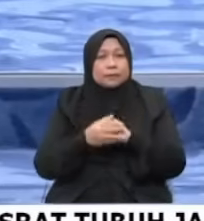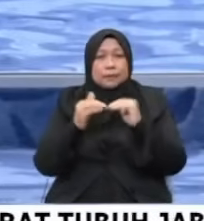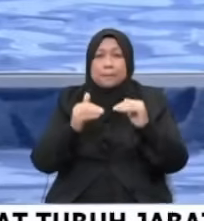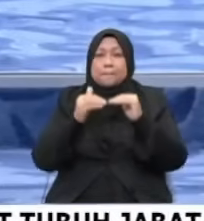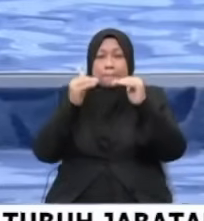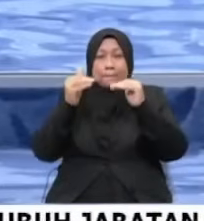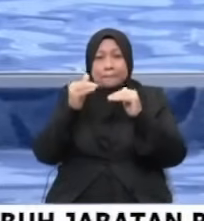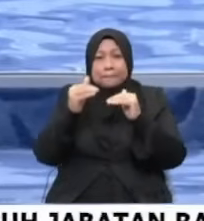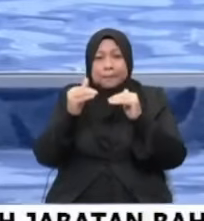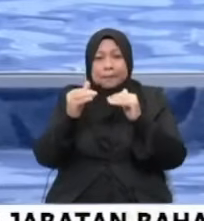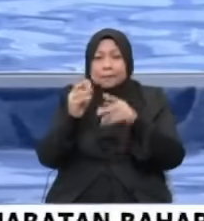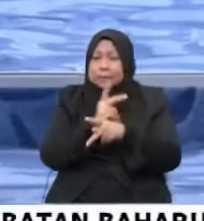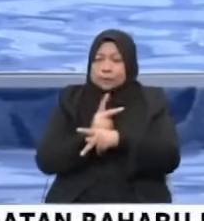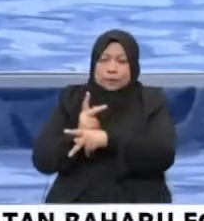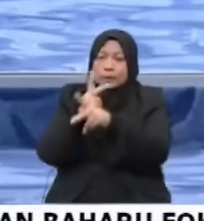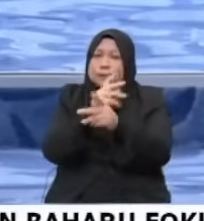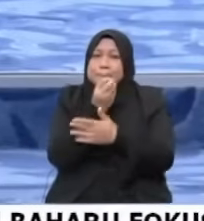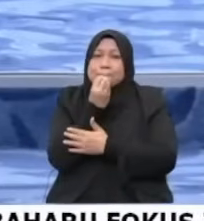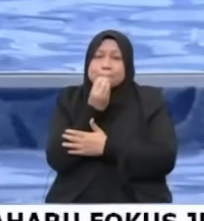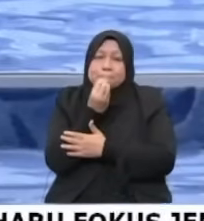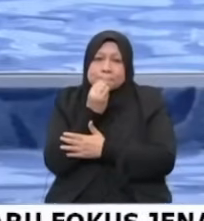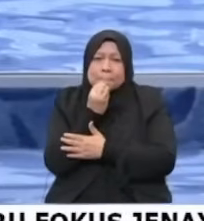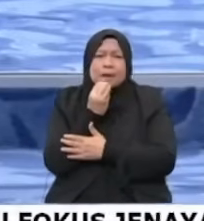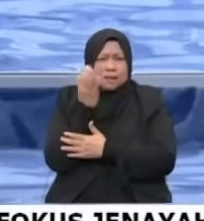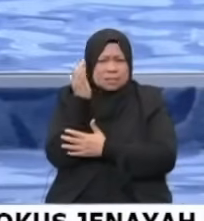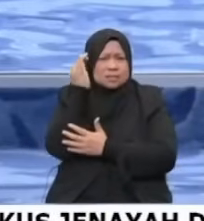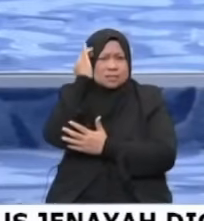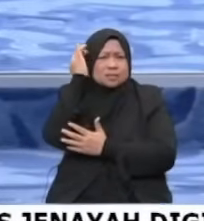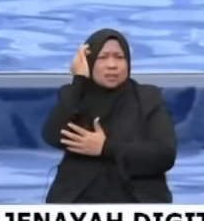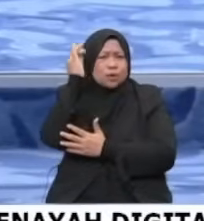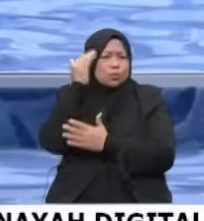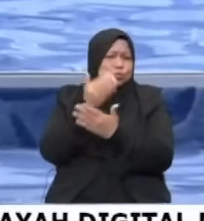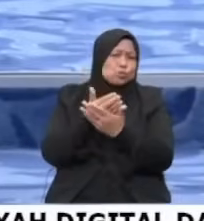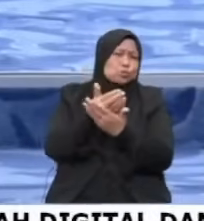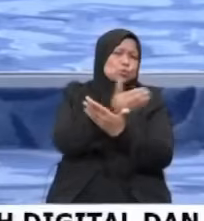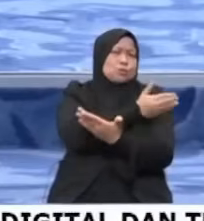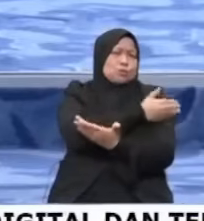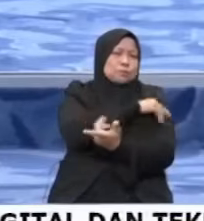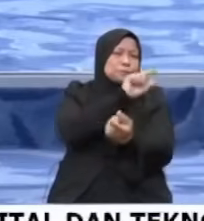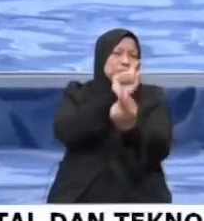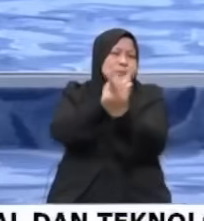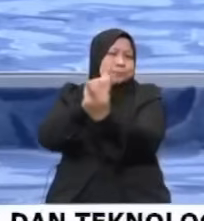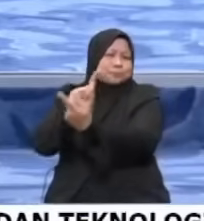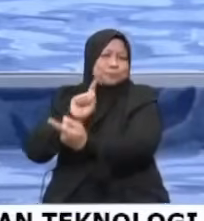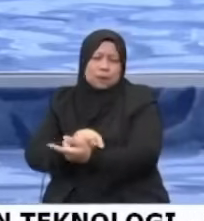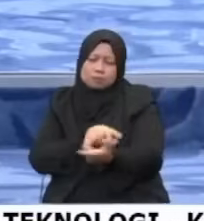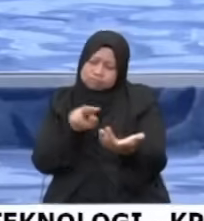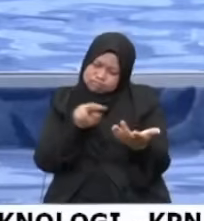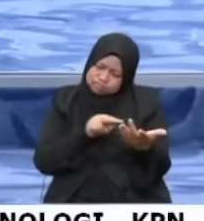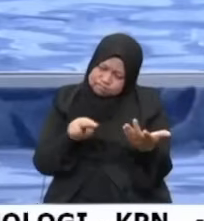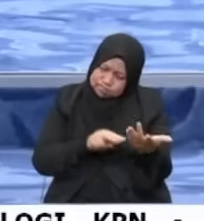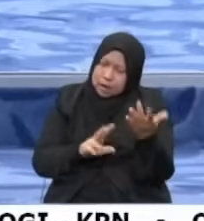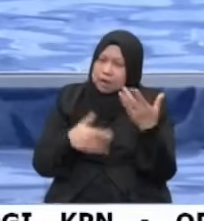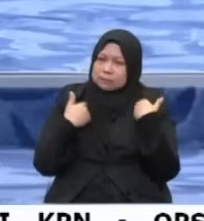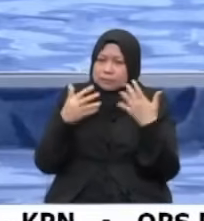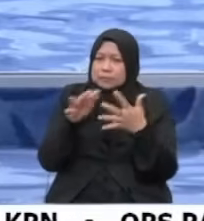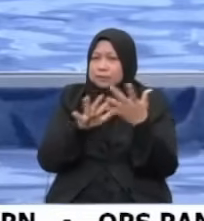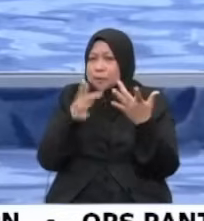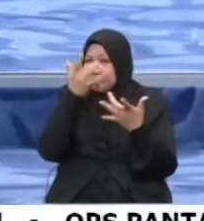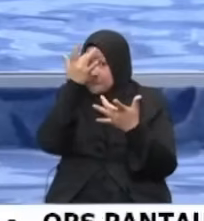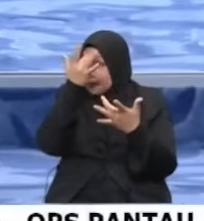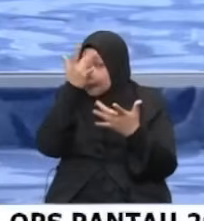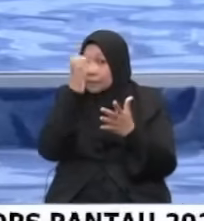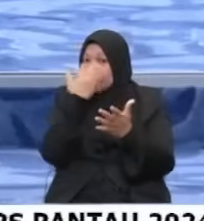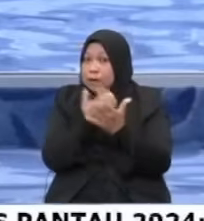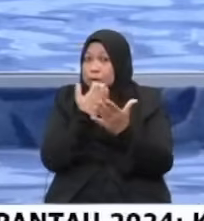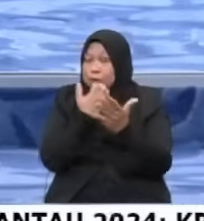program seur makanan jadi dia tahu sebelum bertemu kita beberapa kerangka kebijakan